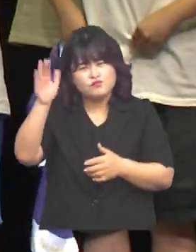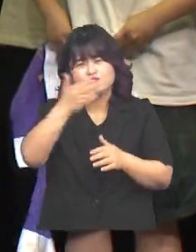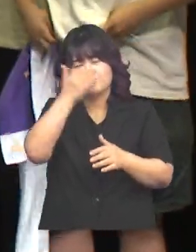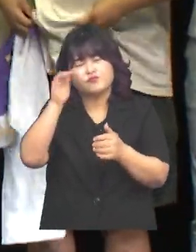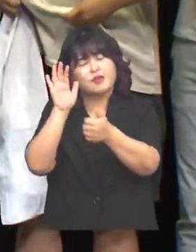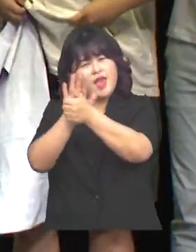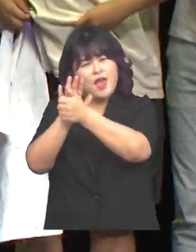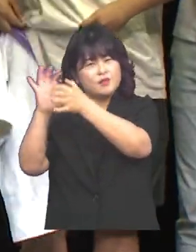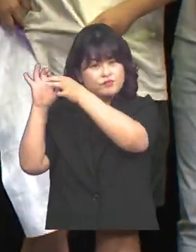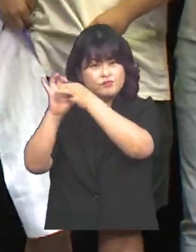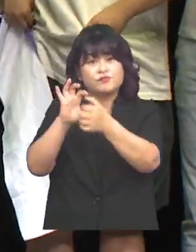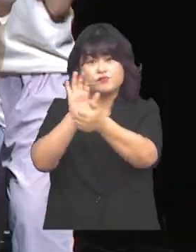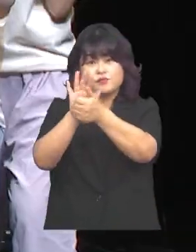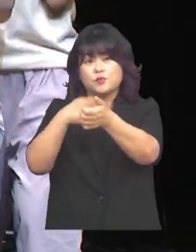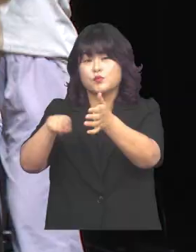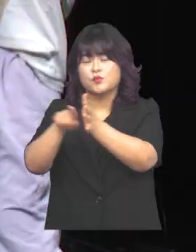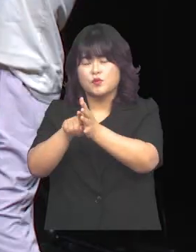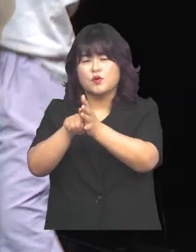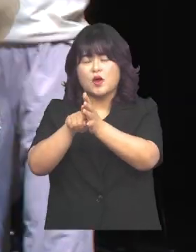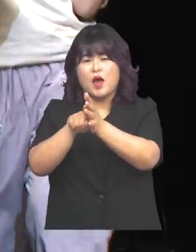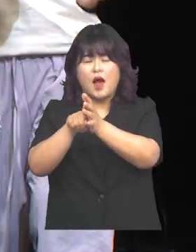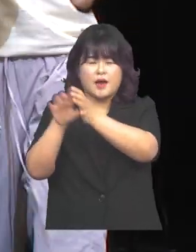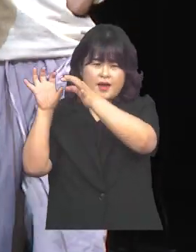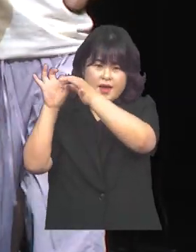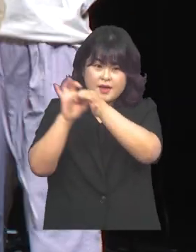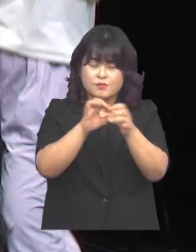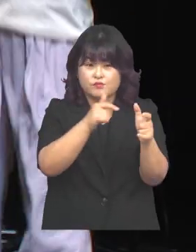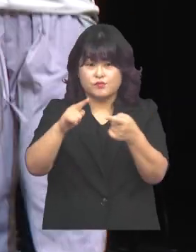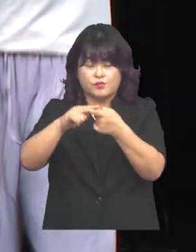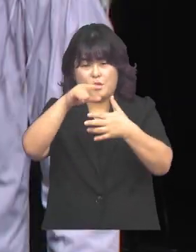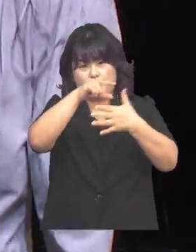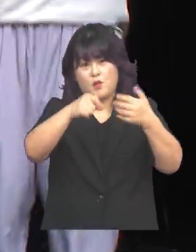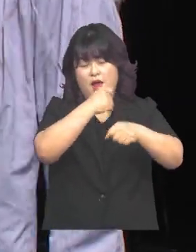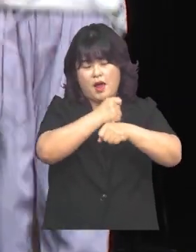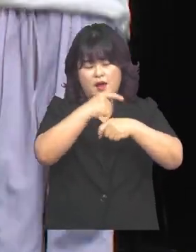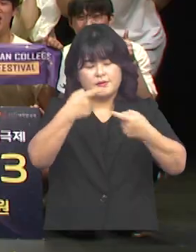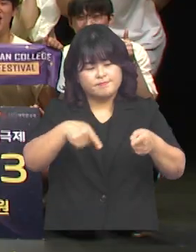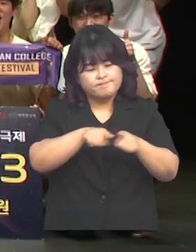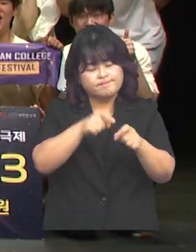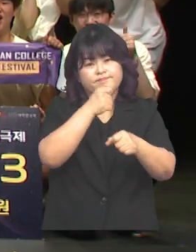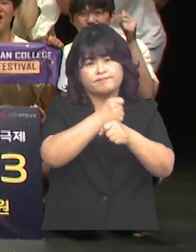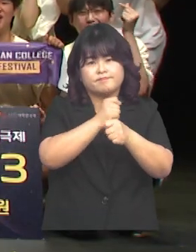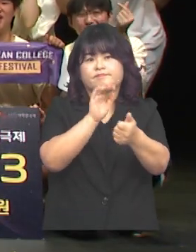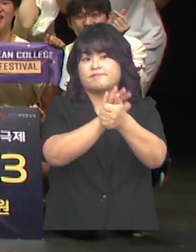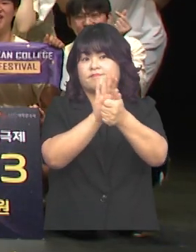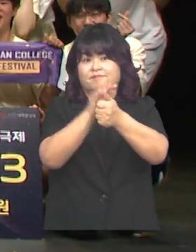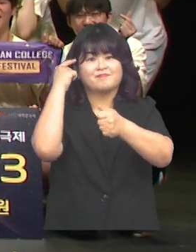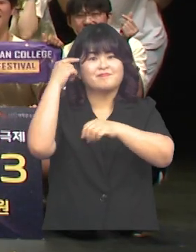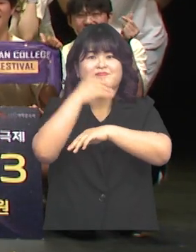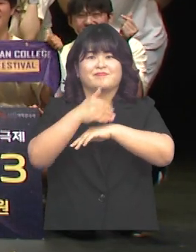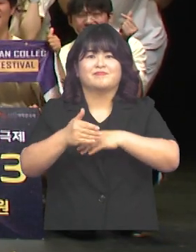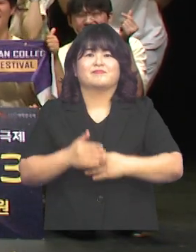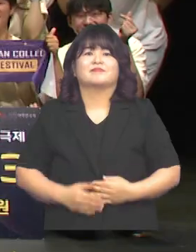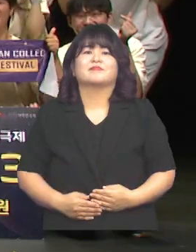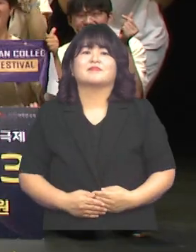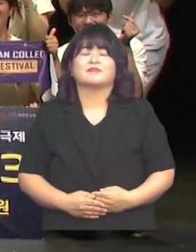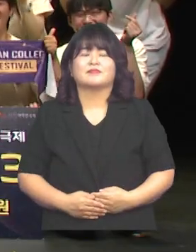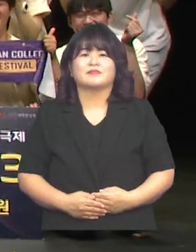성장을 지속적으로 지원하기 위해 팔로우업 프로그램을 마련해 공동 창작과 교류를 지원할 계획입니다.